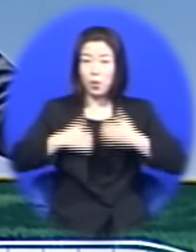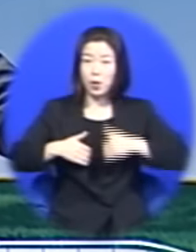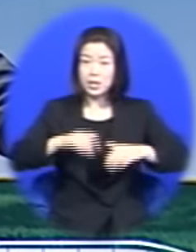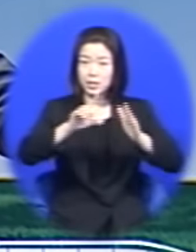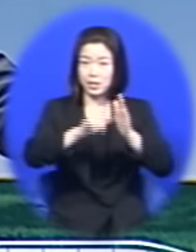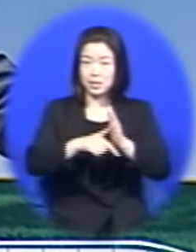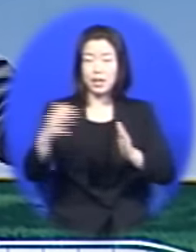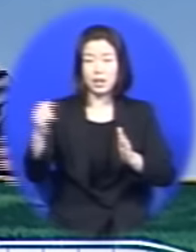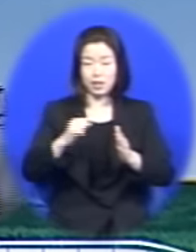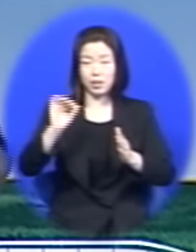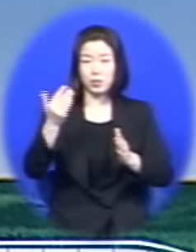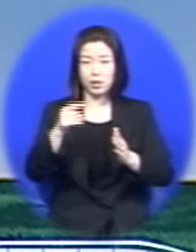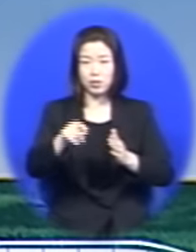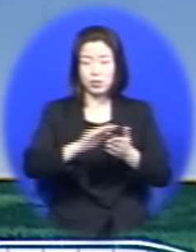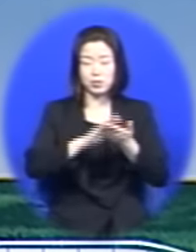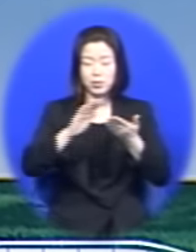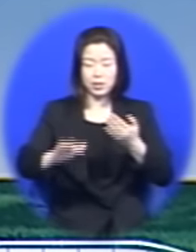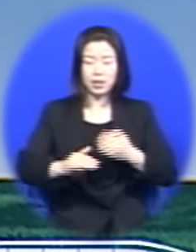거예요.